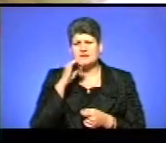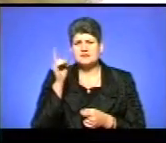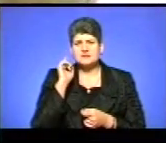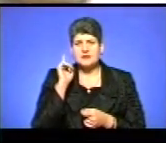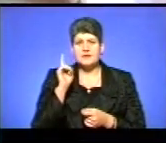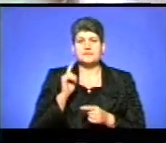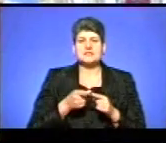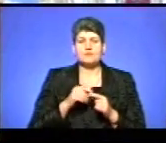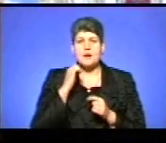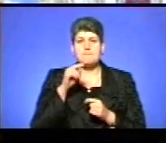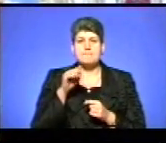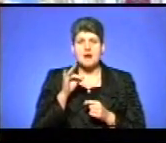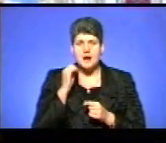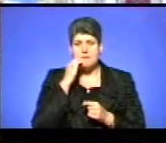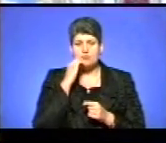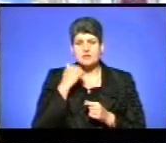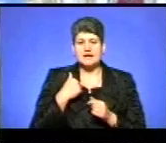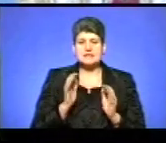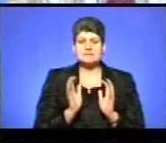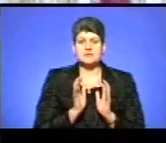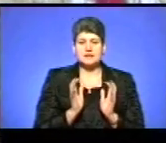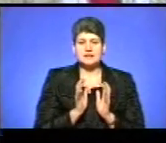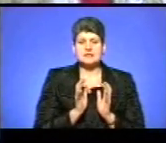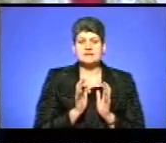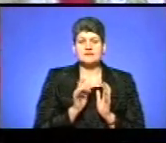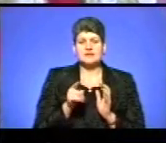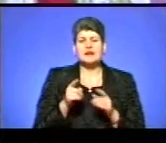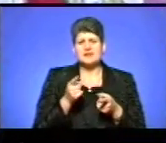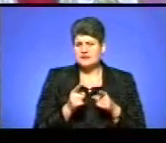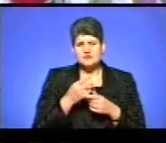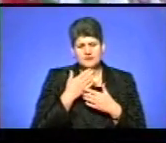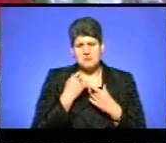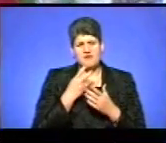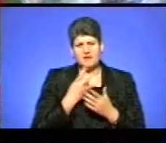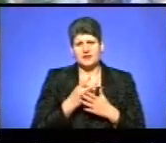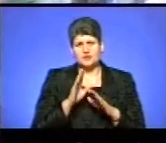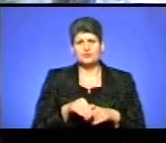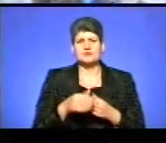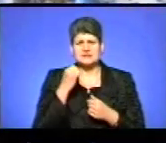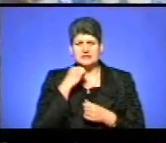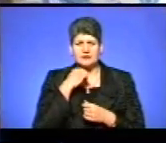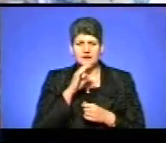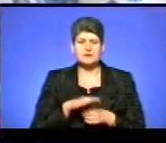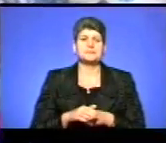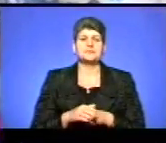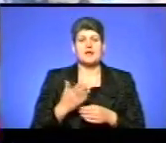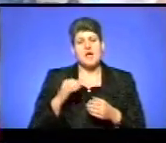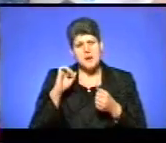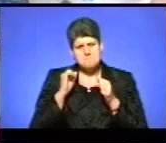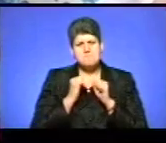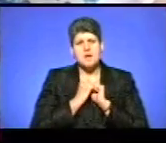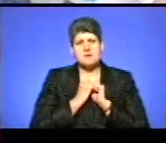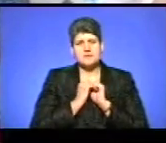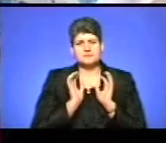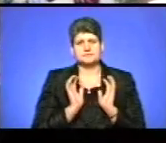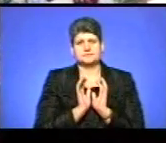моя прабабуся. Я зберегла, як оберіг, вона дійсно вже не має вигляду такого, але ще я так, як пам'ятку,